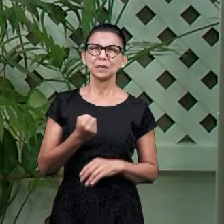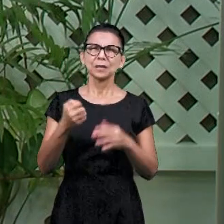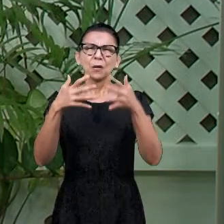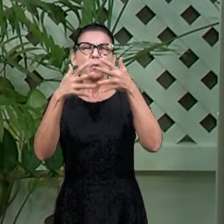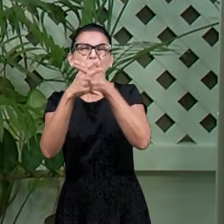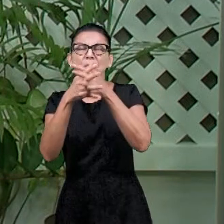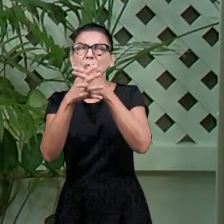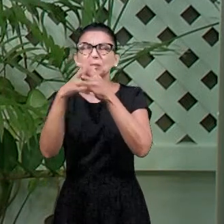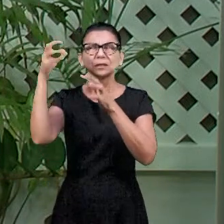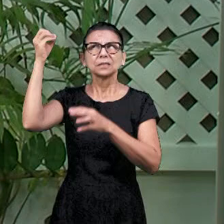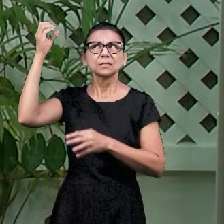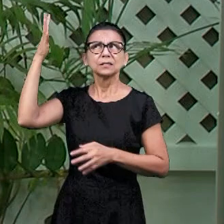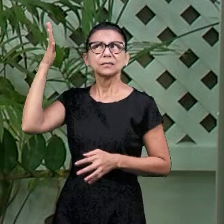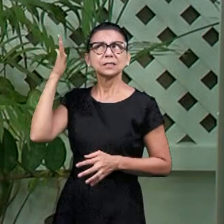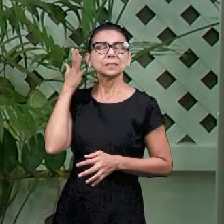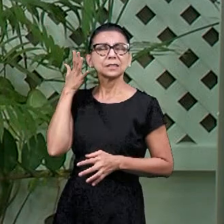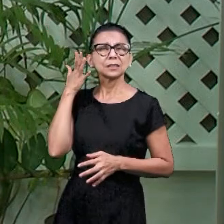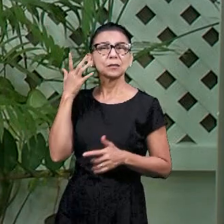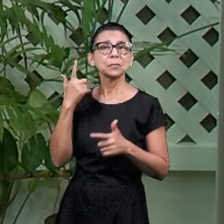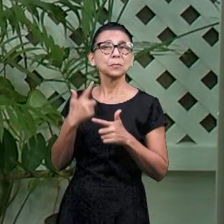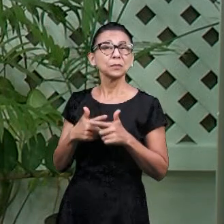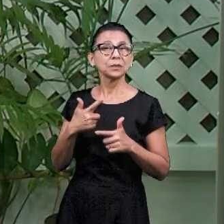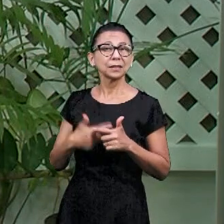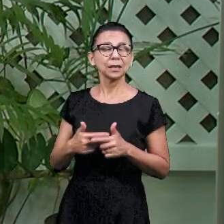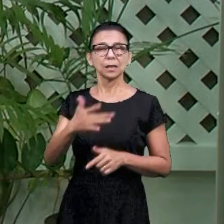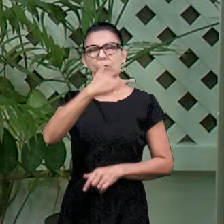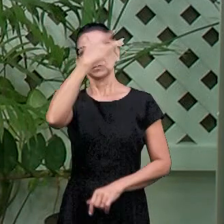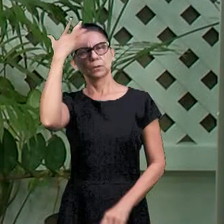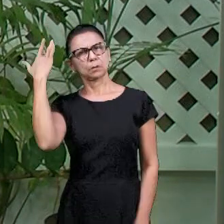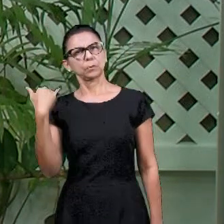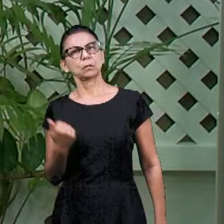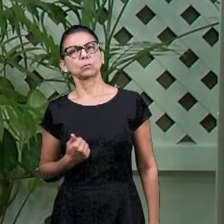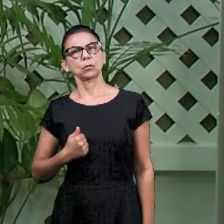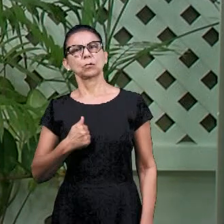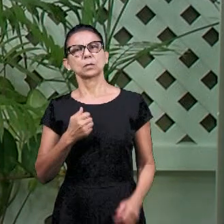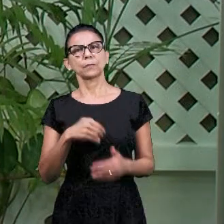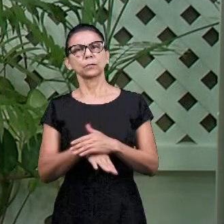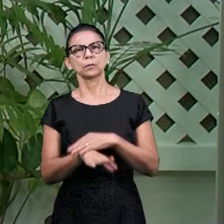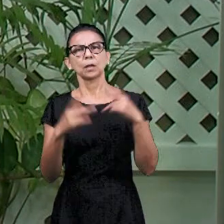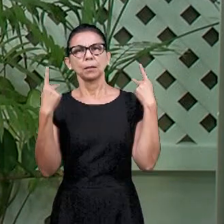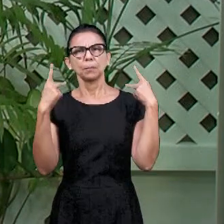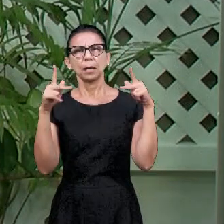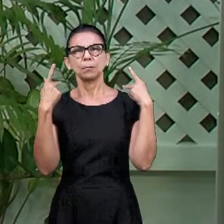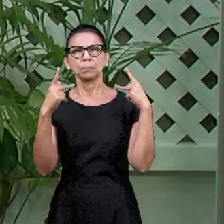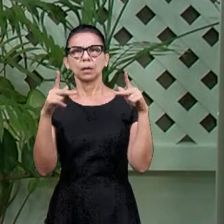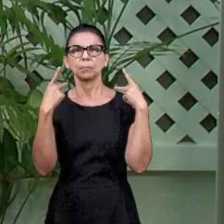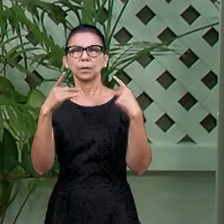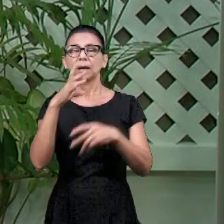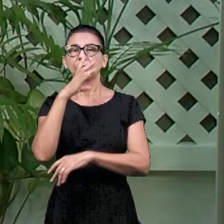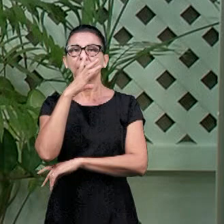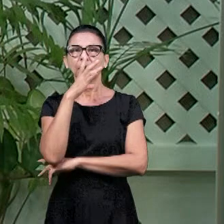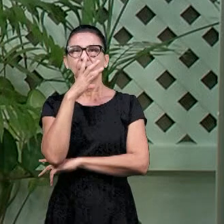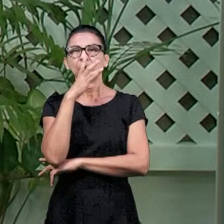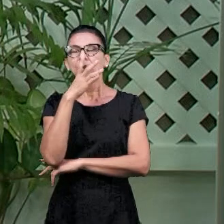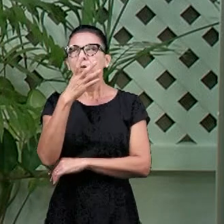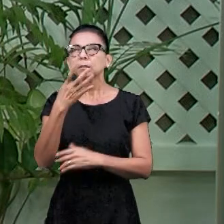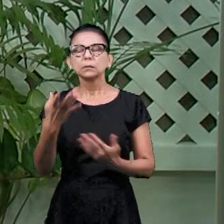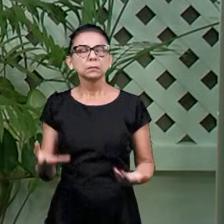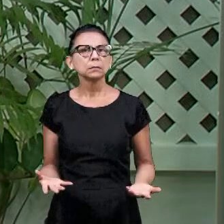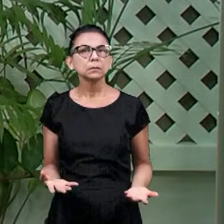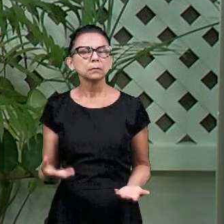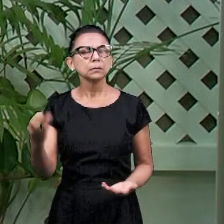Ils ne comprennent pas où se trouve la révélation. Vous savez pourquoi? Parce que beaucoup de personnes sont